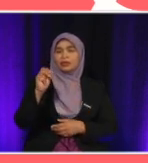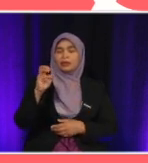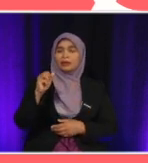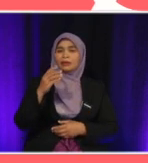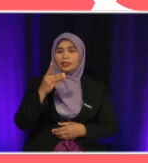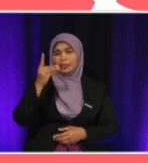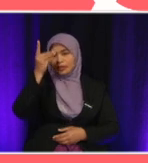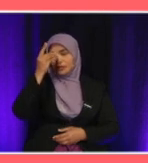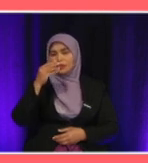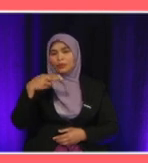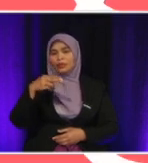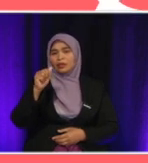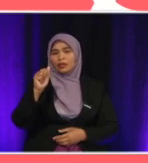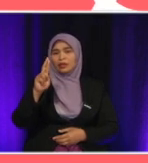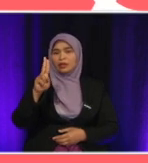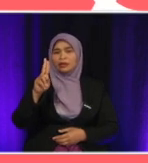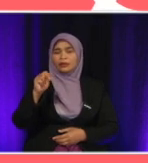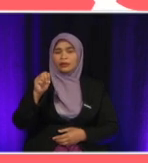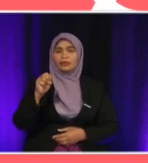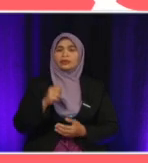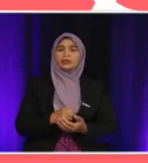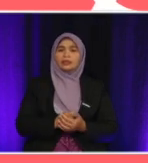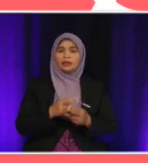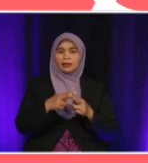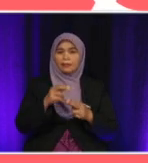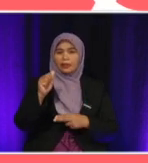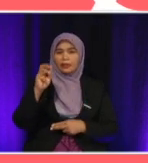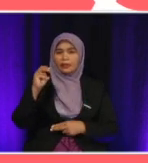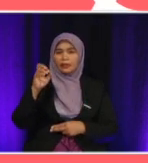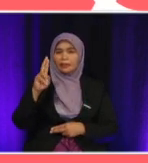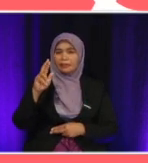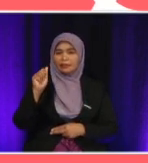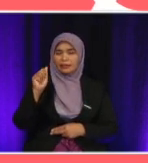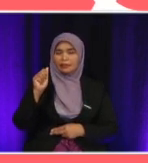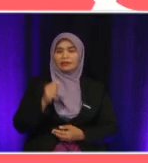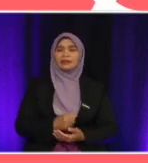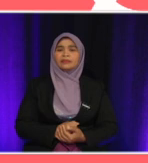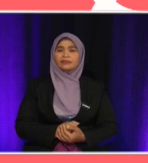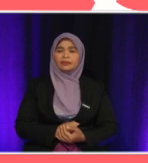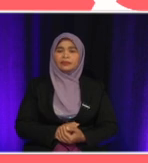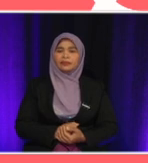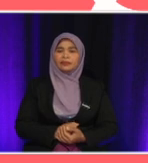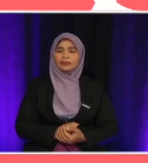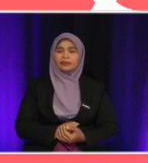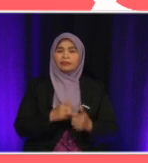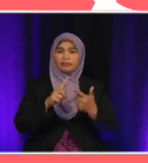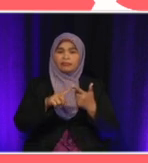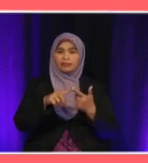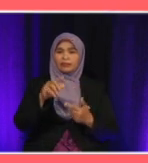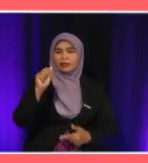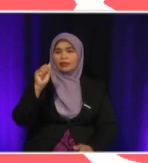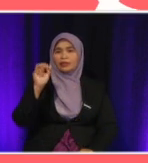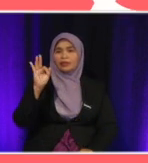mereka ialah Amira Aya Amira katanya oke itu Amira AFI